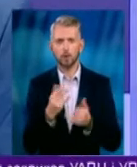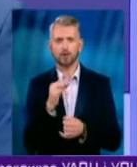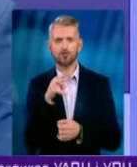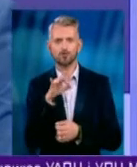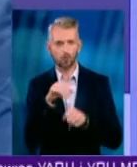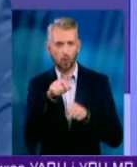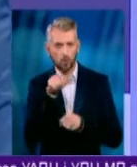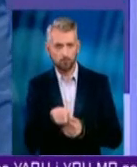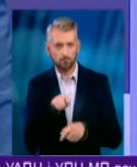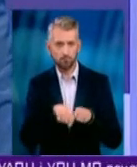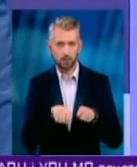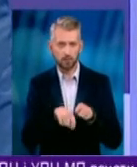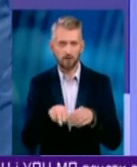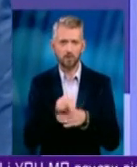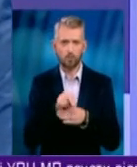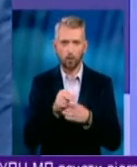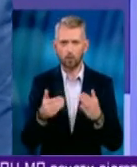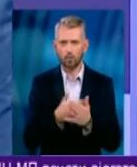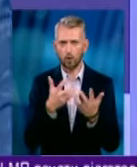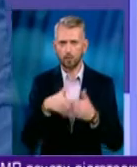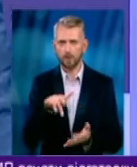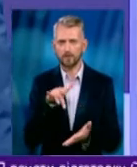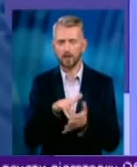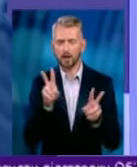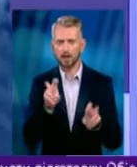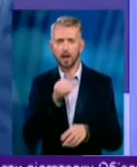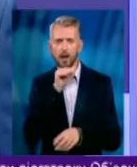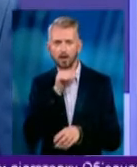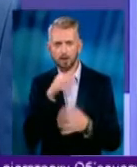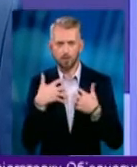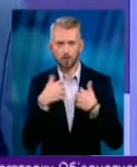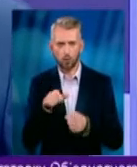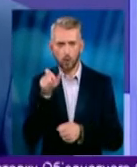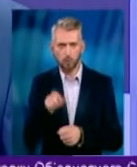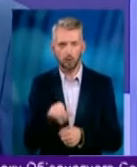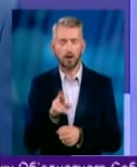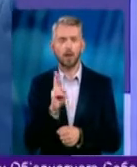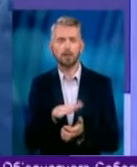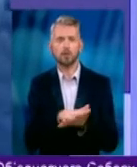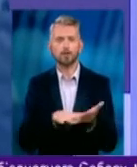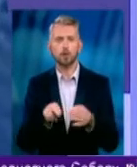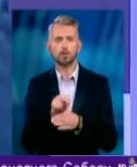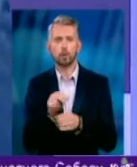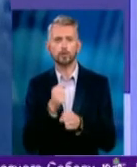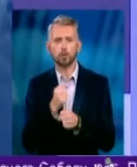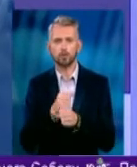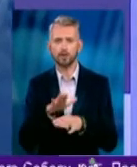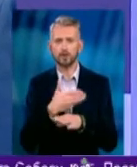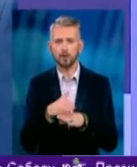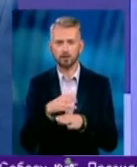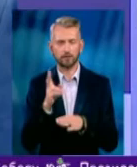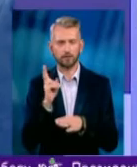Кличко перевірив ремонт і нове обладнання в центрі Академія здоров'я людини. І як тривають ремонтні роботи у відділеннях